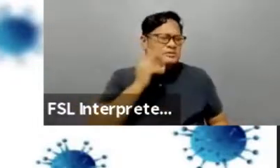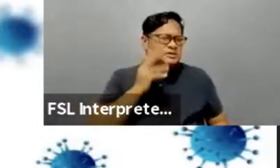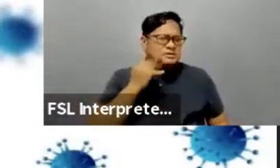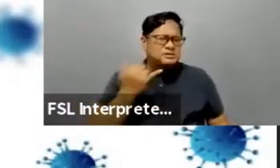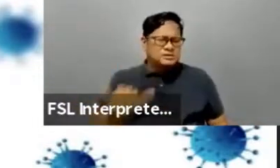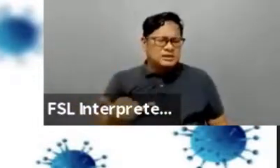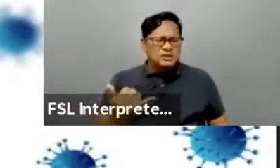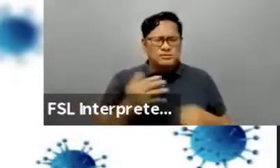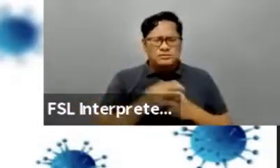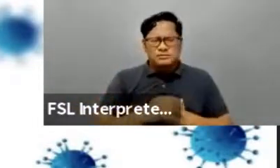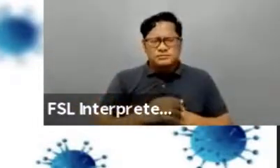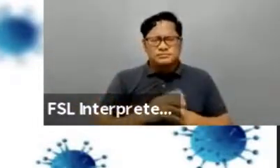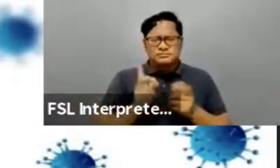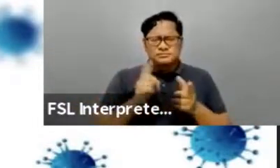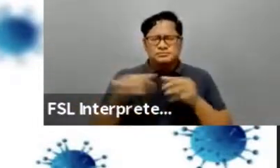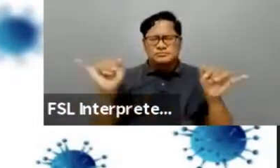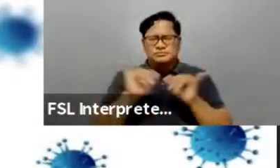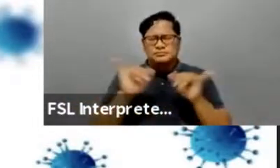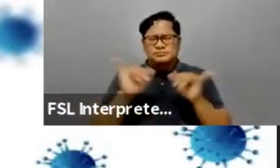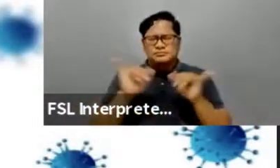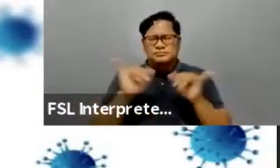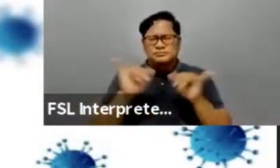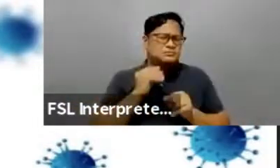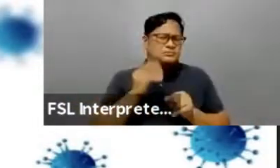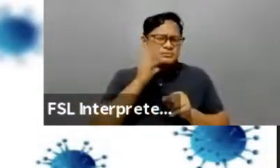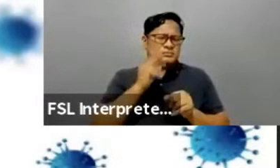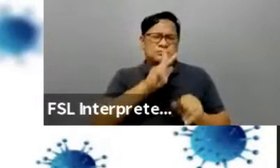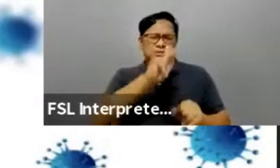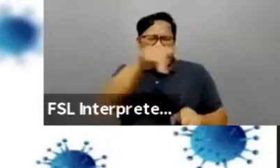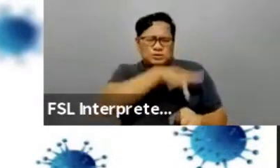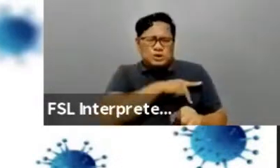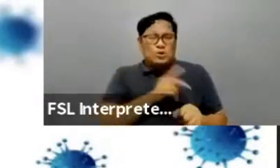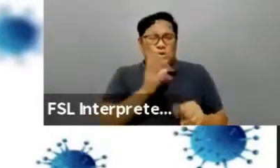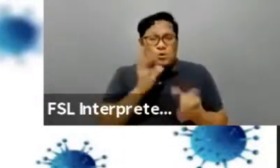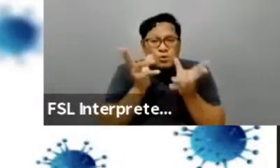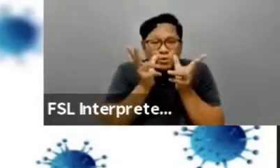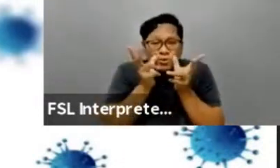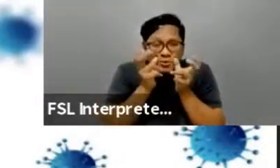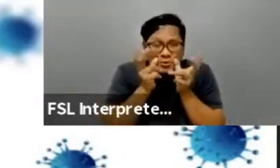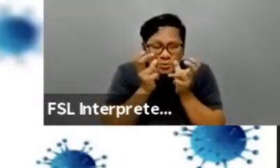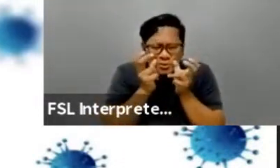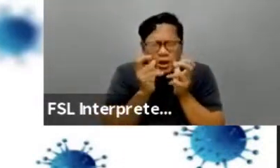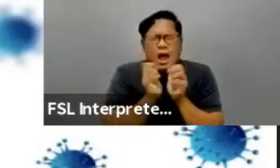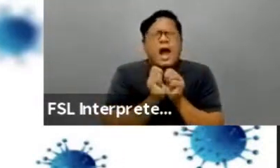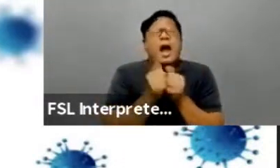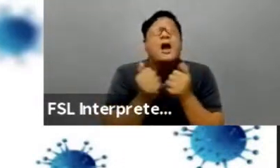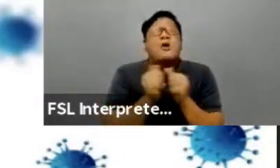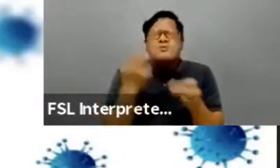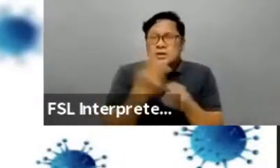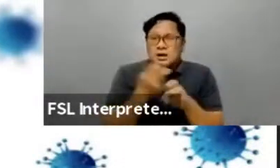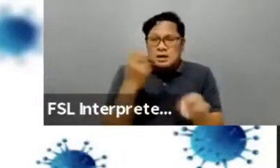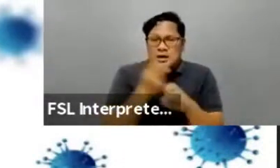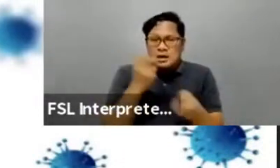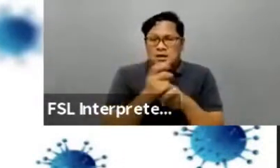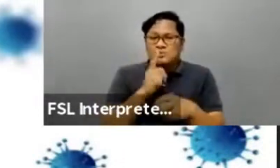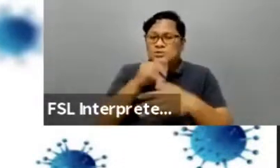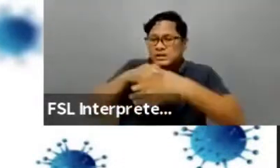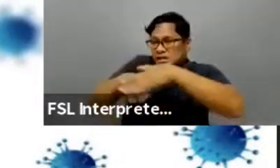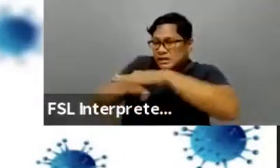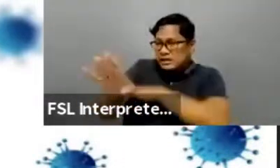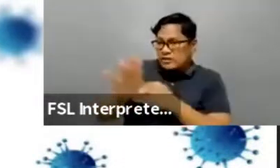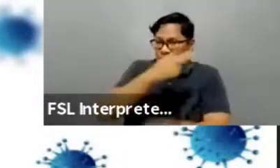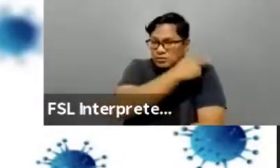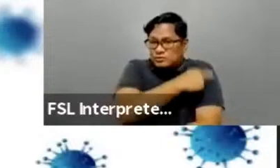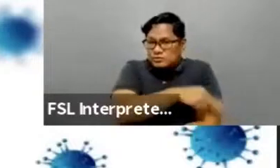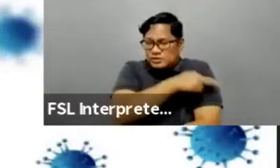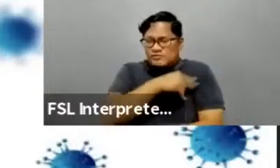At na-experience ninyo personally or narinig ninyo kung gaano kahirap pumasok sa ospital